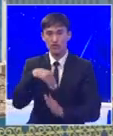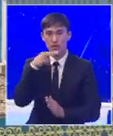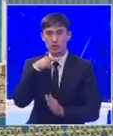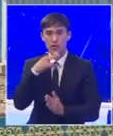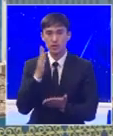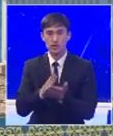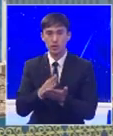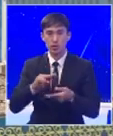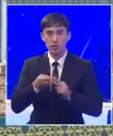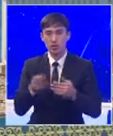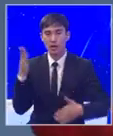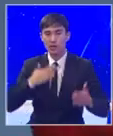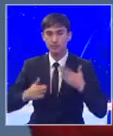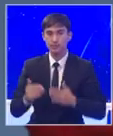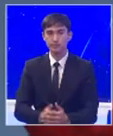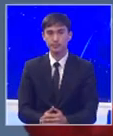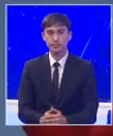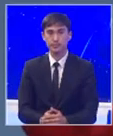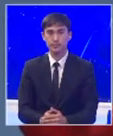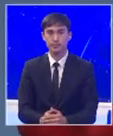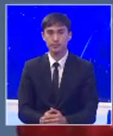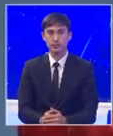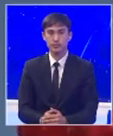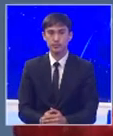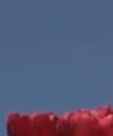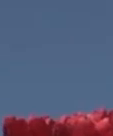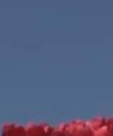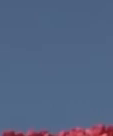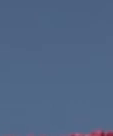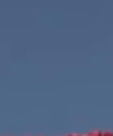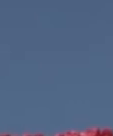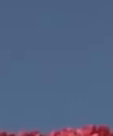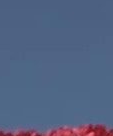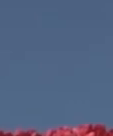Мы этому очень рады. Аделя Жаркенова, Ербол Атантелов, телеканал «Щитсу».